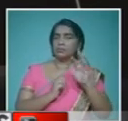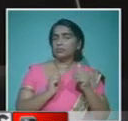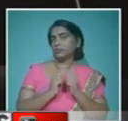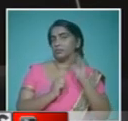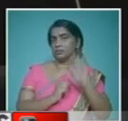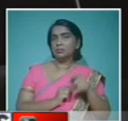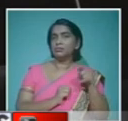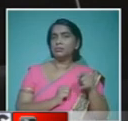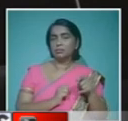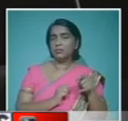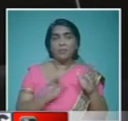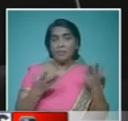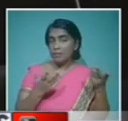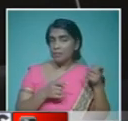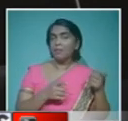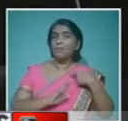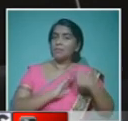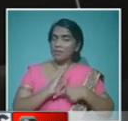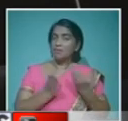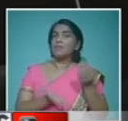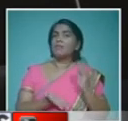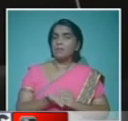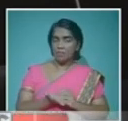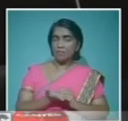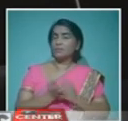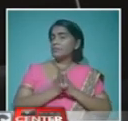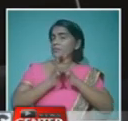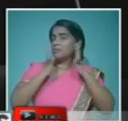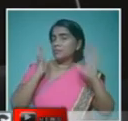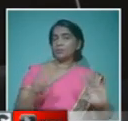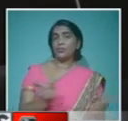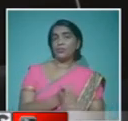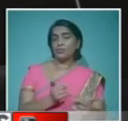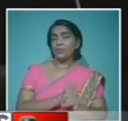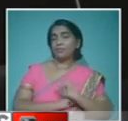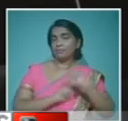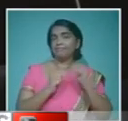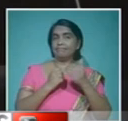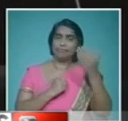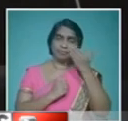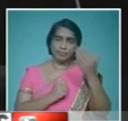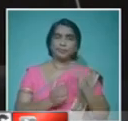කරන්න. මේ එහෙම නැති වුණොත් ලංකාව නැවත සැරයක් විශාල භීෂණයකට අරාඳින තොරුපයක් මට